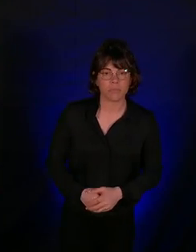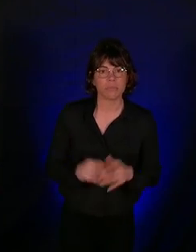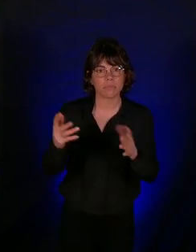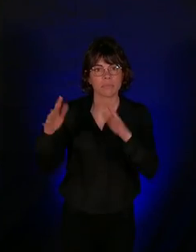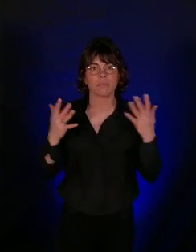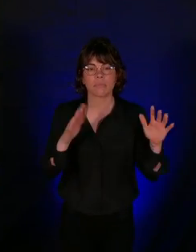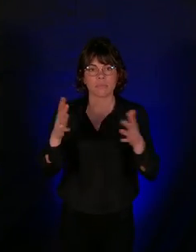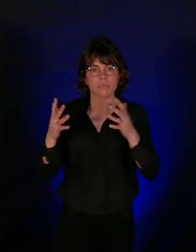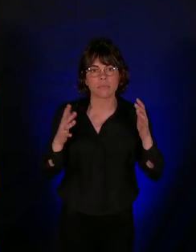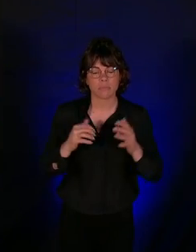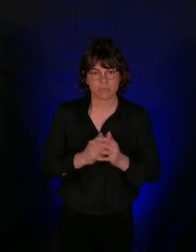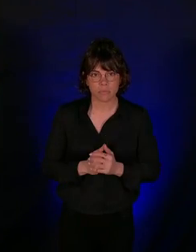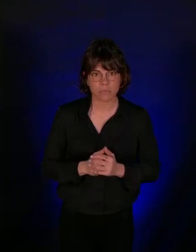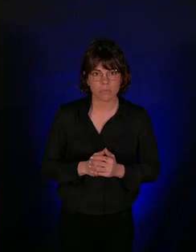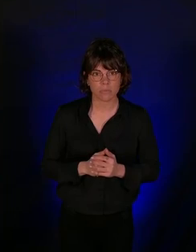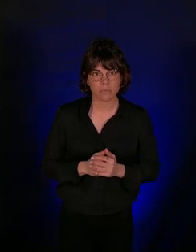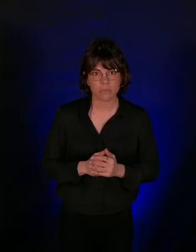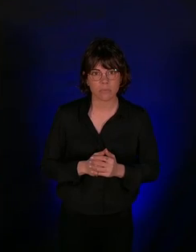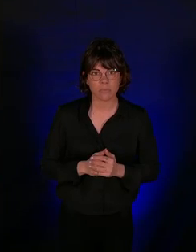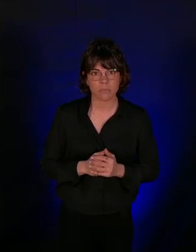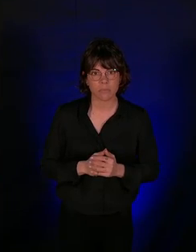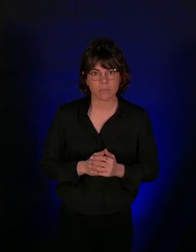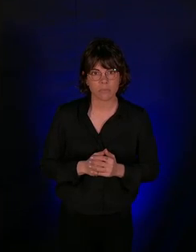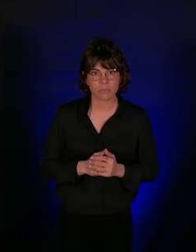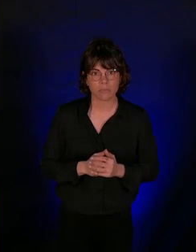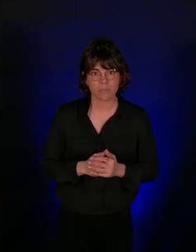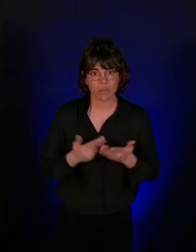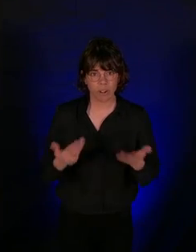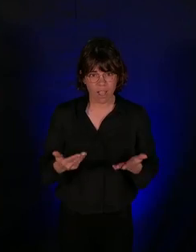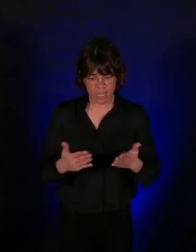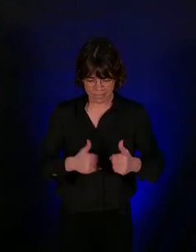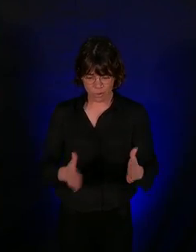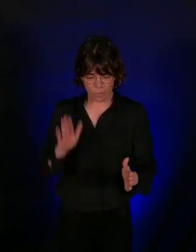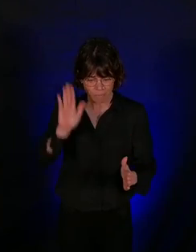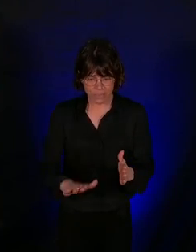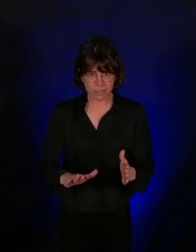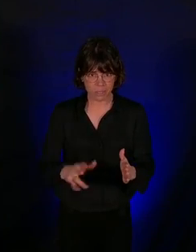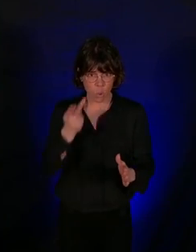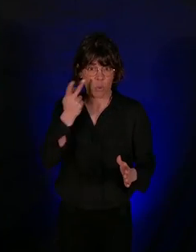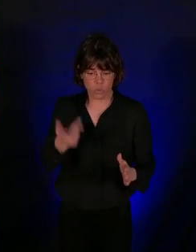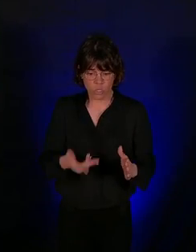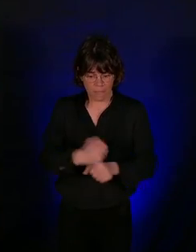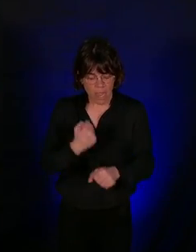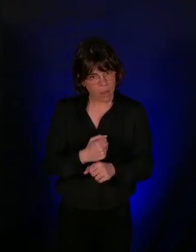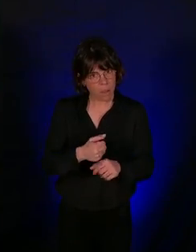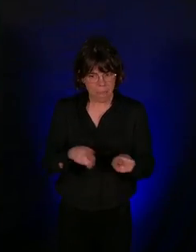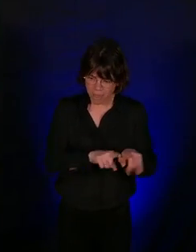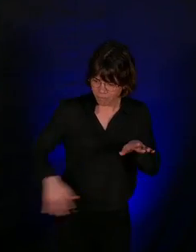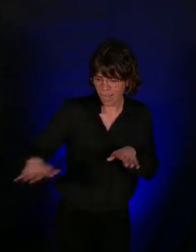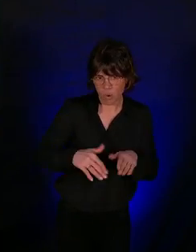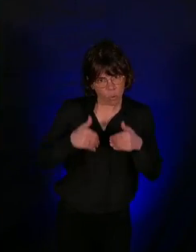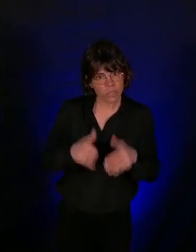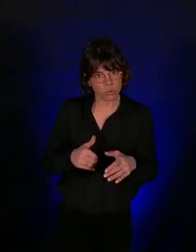travail dans ce dans ce secteur de luxe comme ailleurs il faut continuer à implanter la